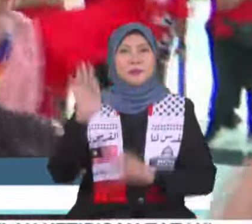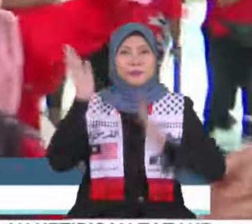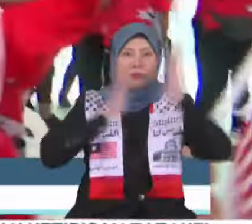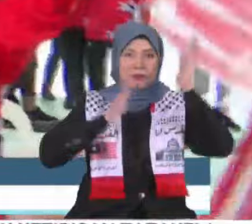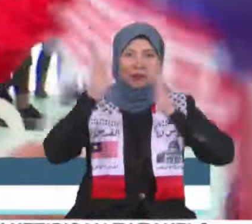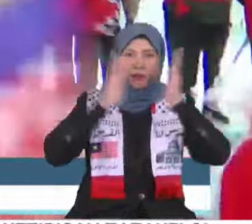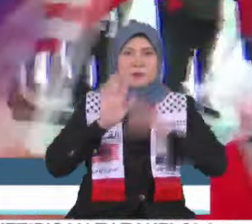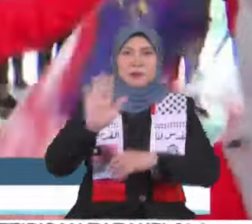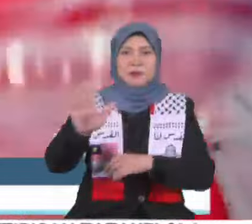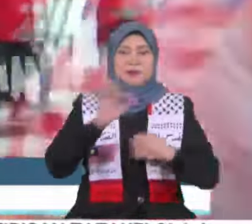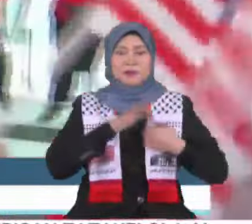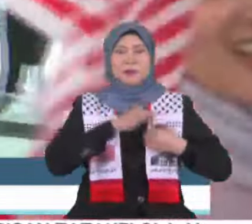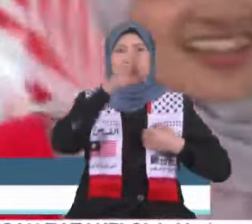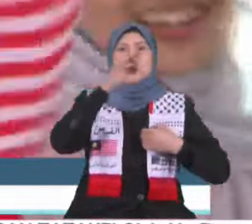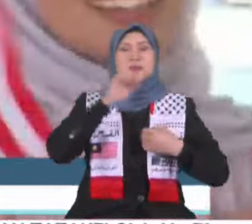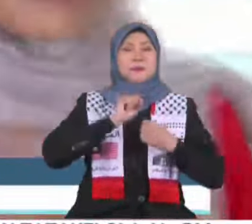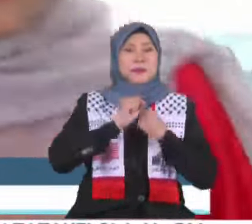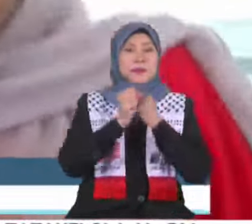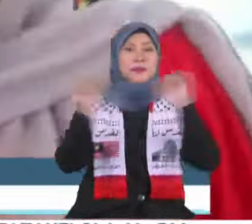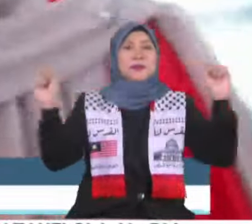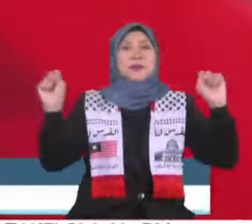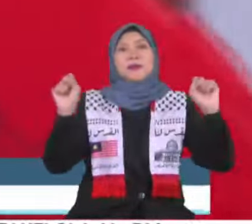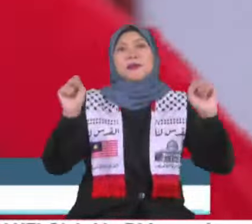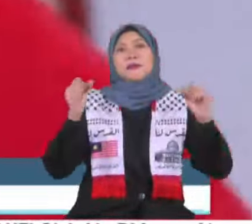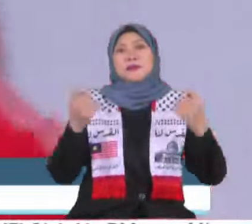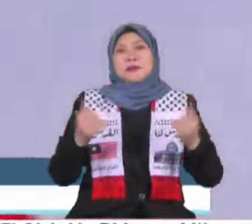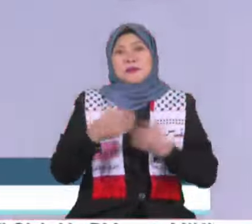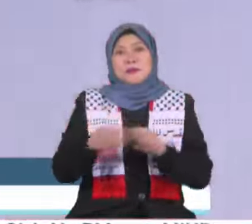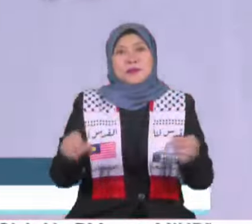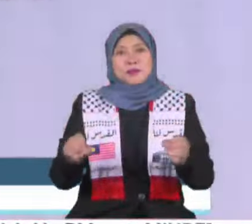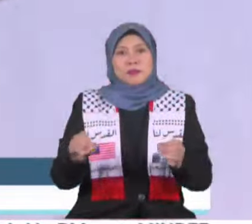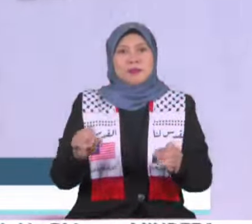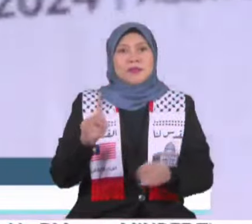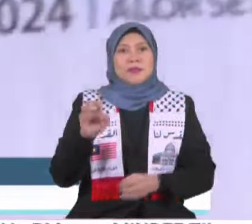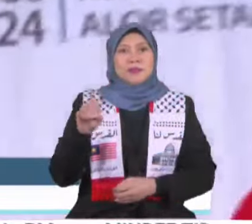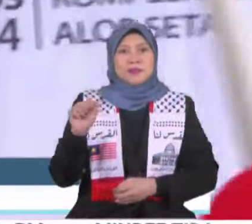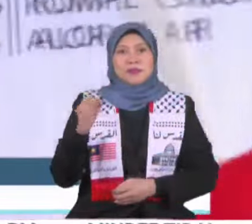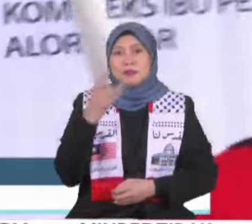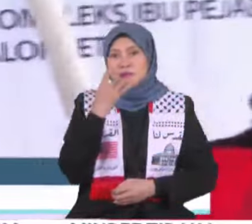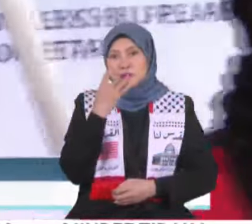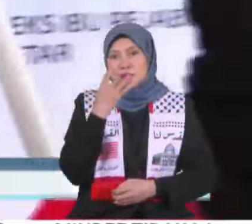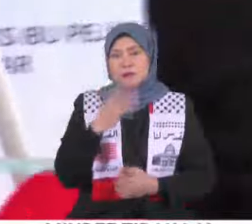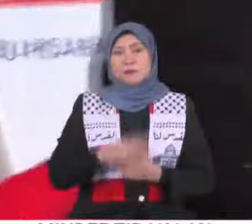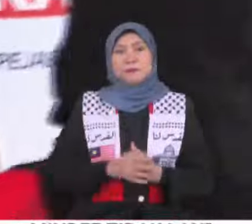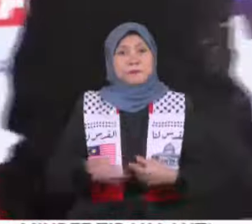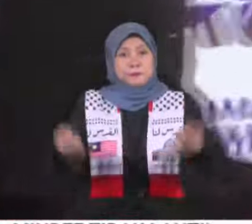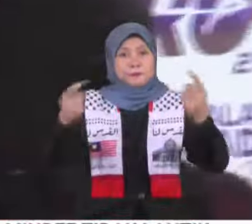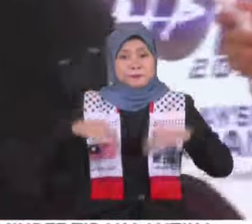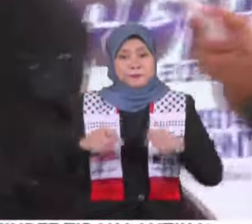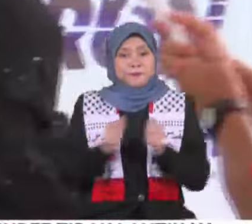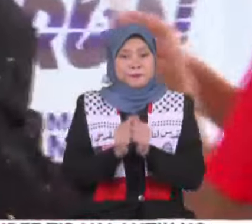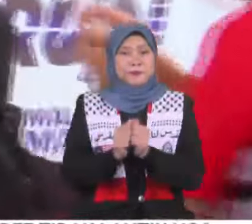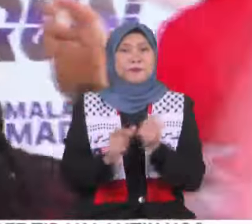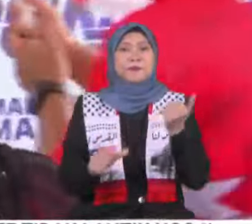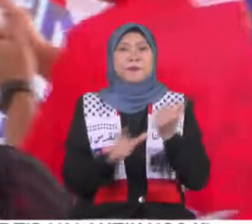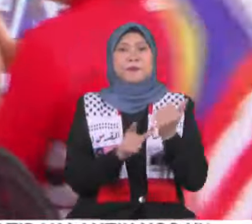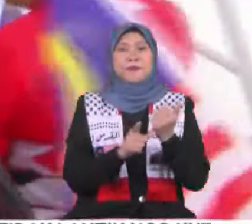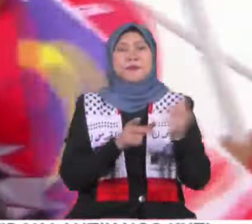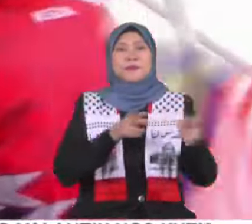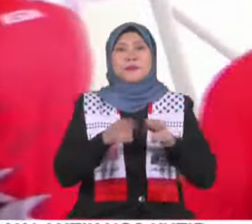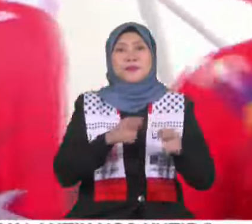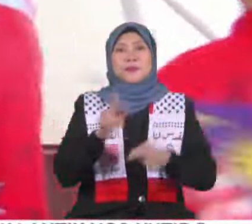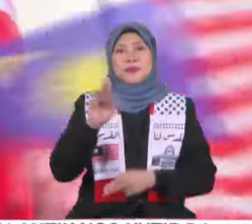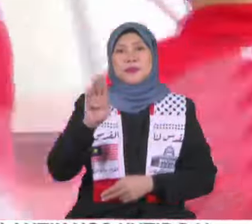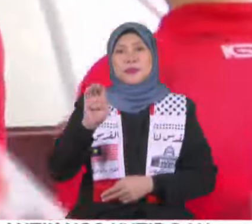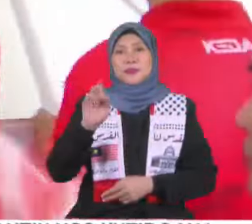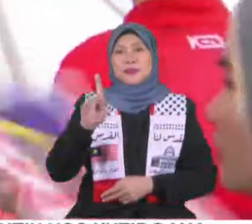Malaysia Madani Jiwa Merdeka di Kompleks Ibu Pejabat Kedah Jalan Langgar Alustar. Hadir sama Timbalan Pengurus Besar Pengurusan